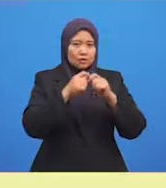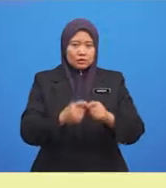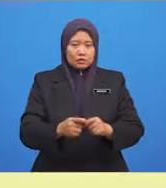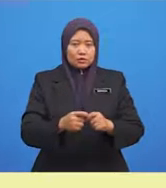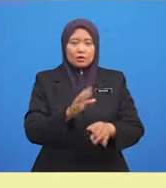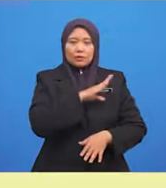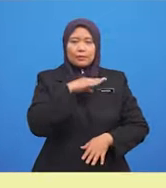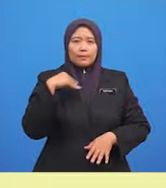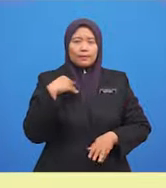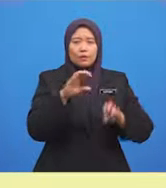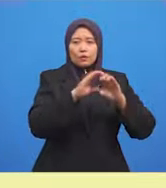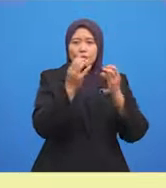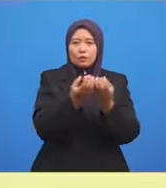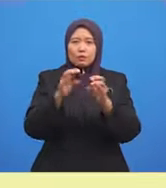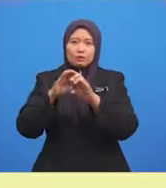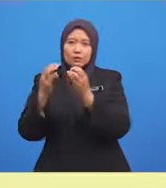kita akan belajar hari ini.